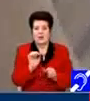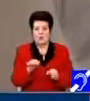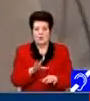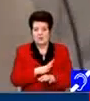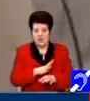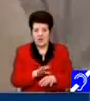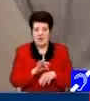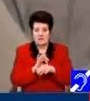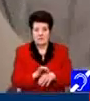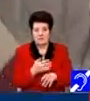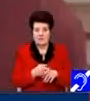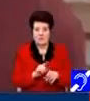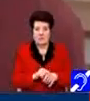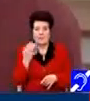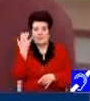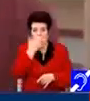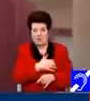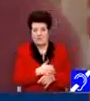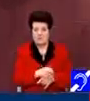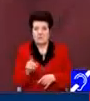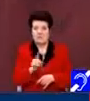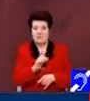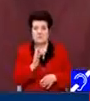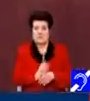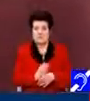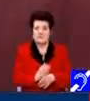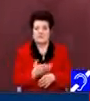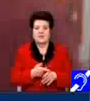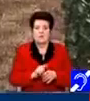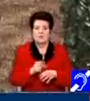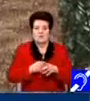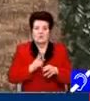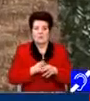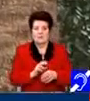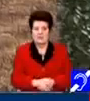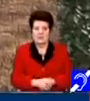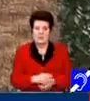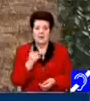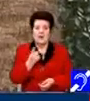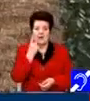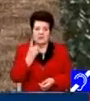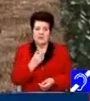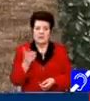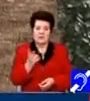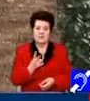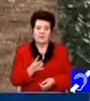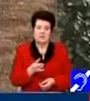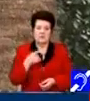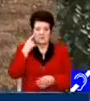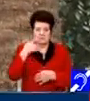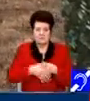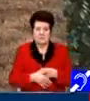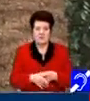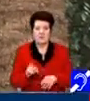putea produce arsuri serioase, iar pentru nevăzători, simțul tactil este unul fundamental. Cred că mai întâi trebuie să ne dăm seama